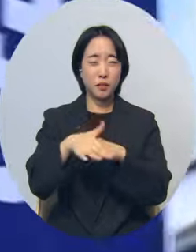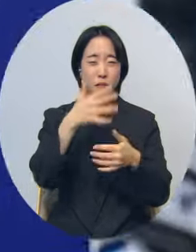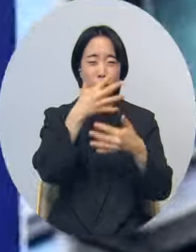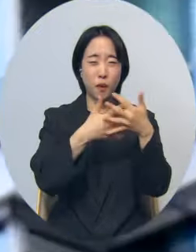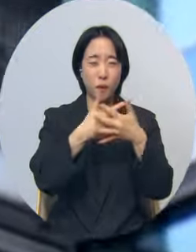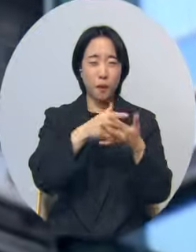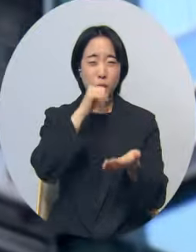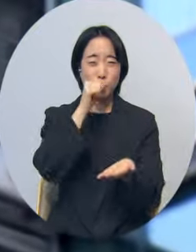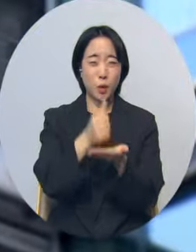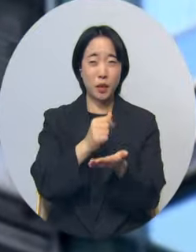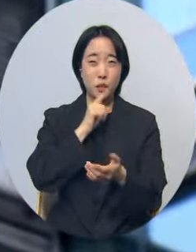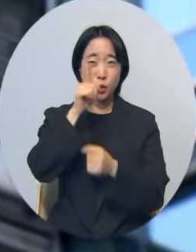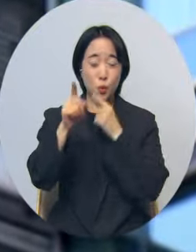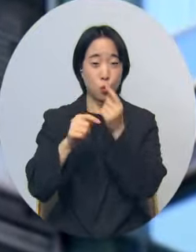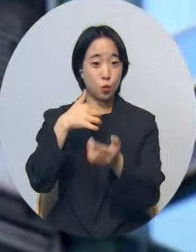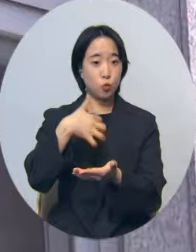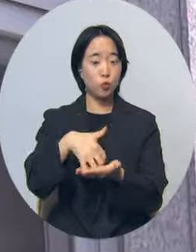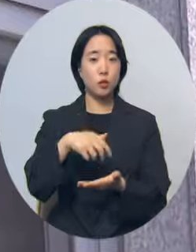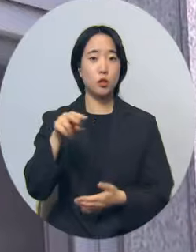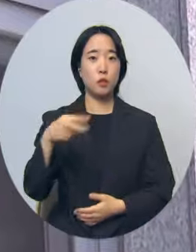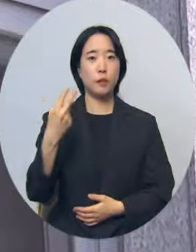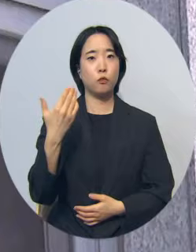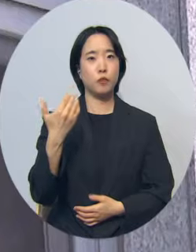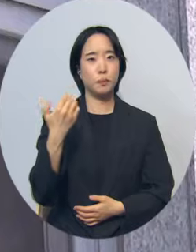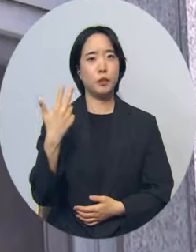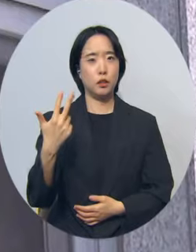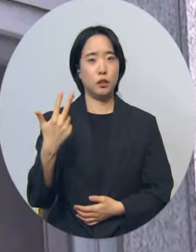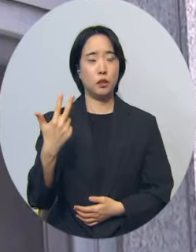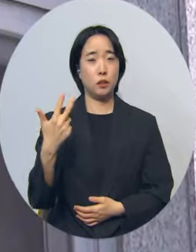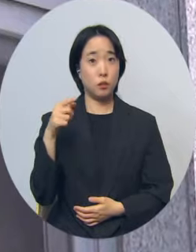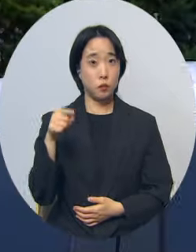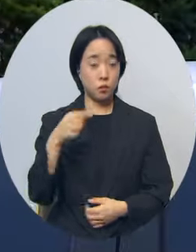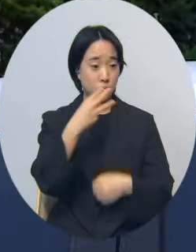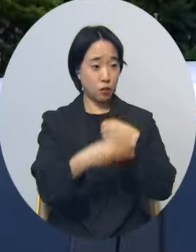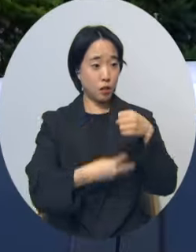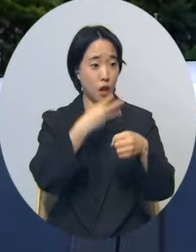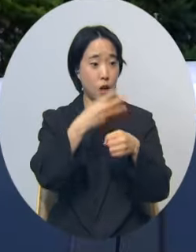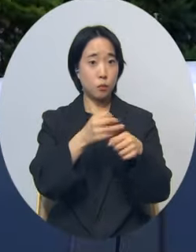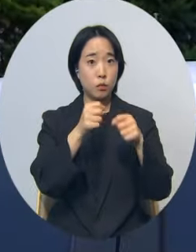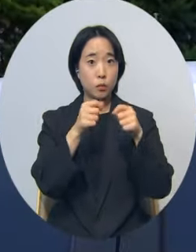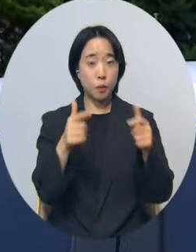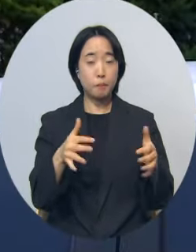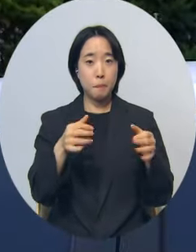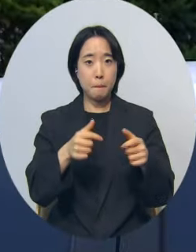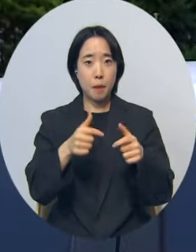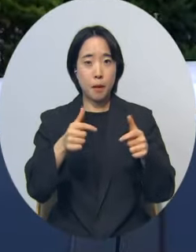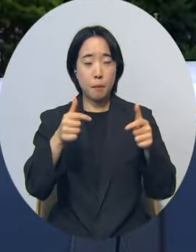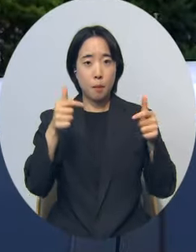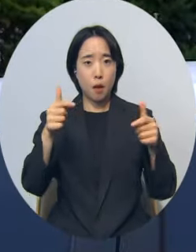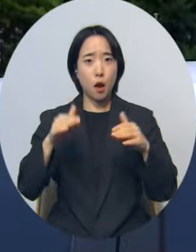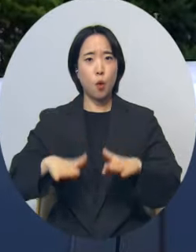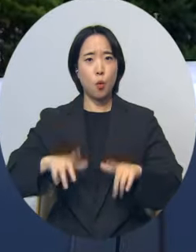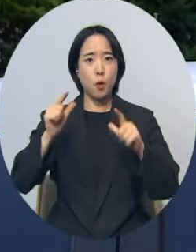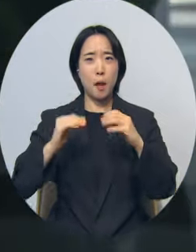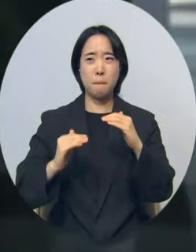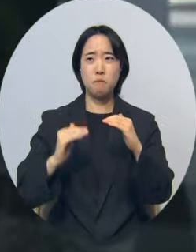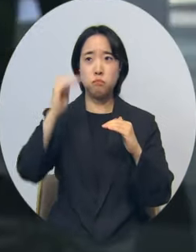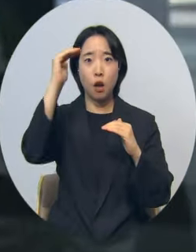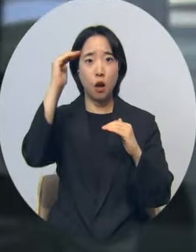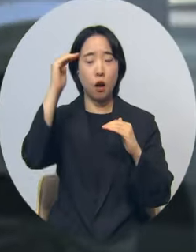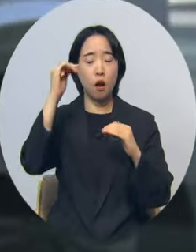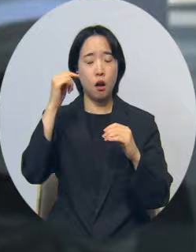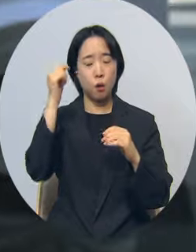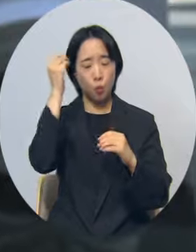신고는 모두 297건. 최근 3년 동안 증가세를 보였는데 올해 들어 더 빠른 속도로